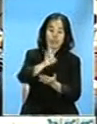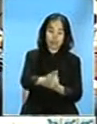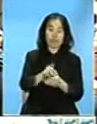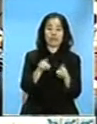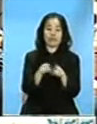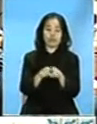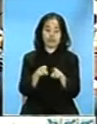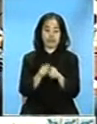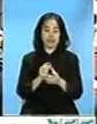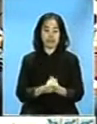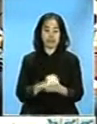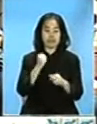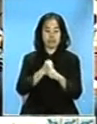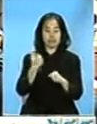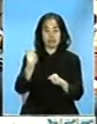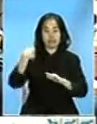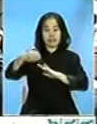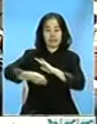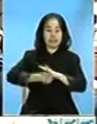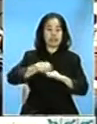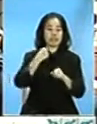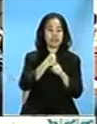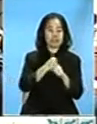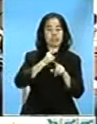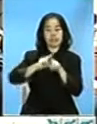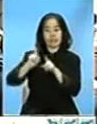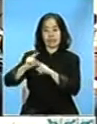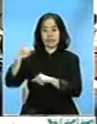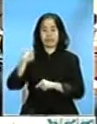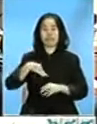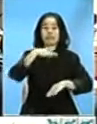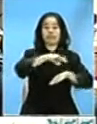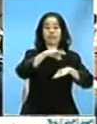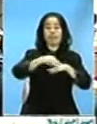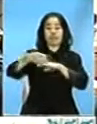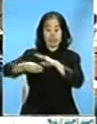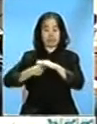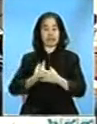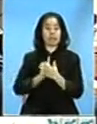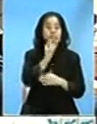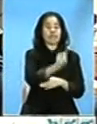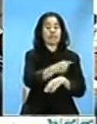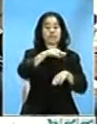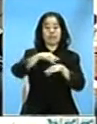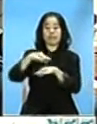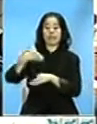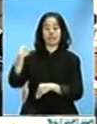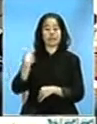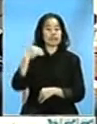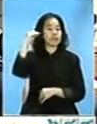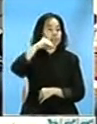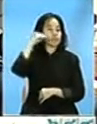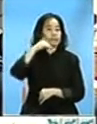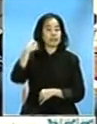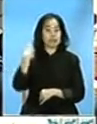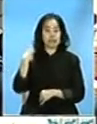การรับจ้างเลือกตั้งมีกลุ่มตัวแทนเราก็เห็นแล้วครับทั้งคนรถ